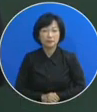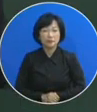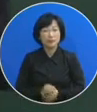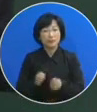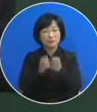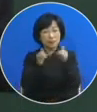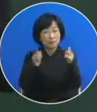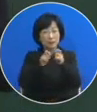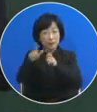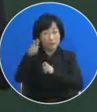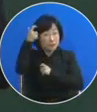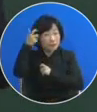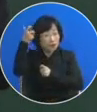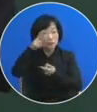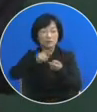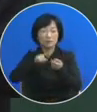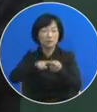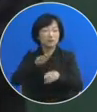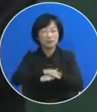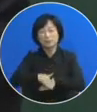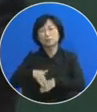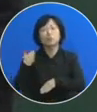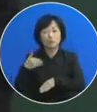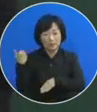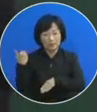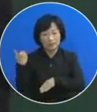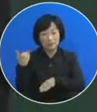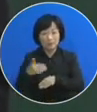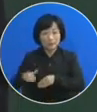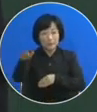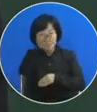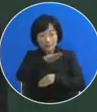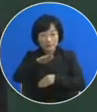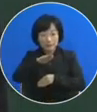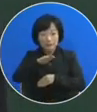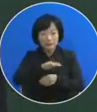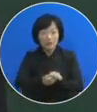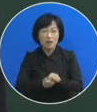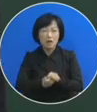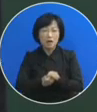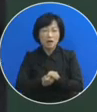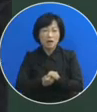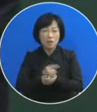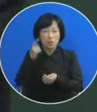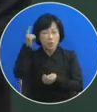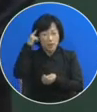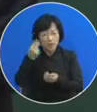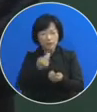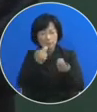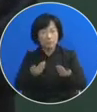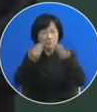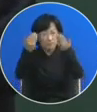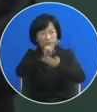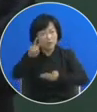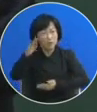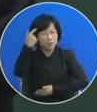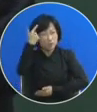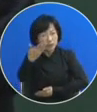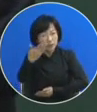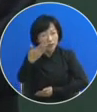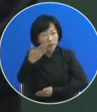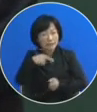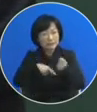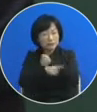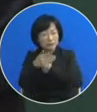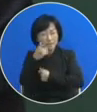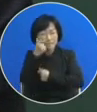모르고 있습니다. But people are completely unaware of these. 여러분이 알고 생명 그래야 될 이유만 발견한다면 하나님이 채우실 것이다. If you simply know the reason